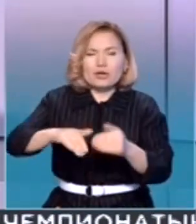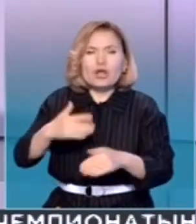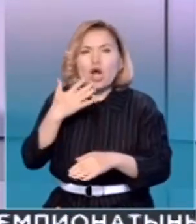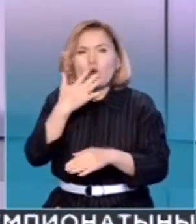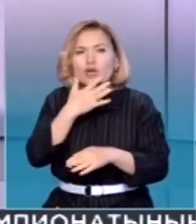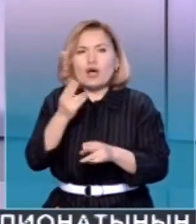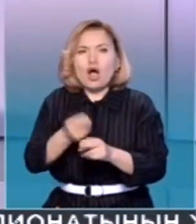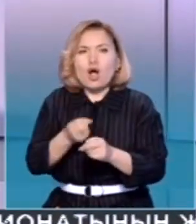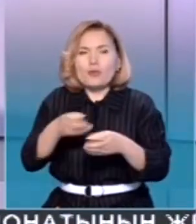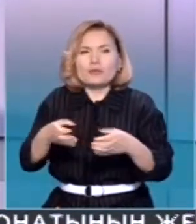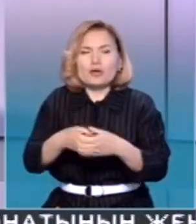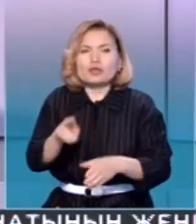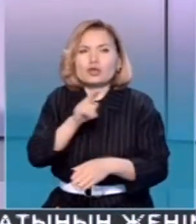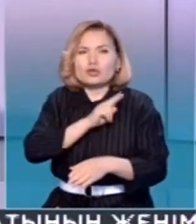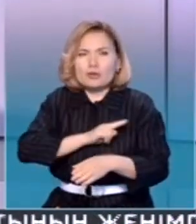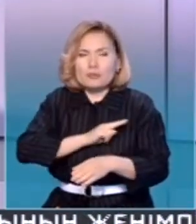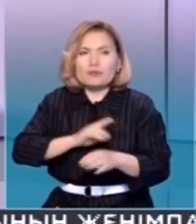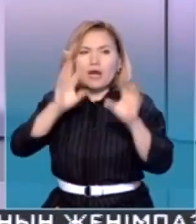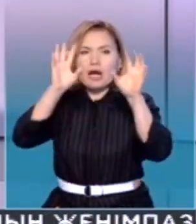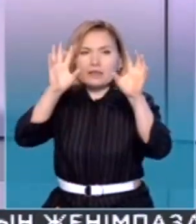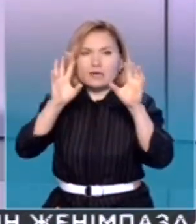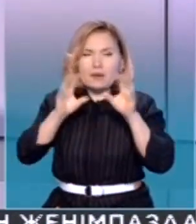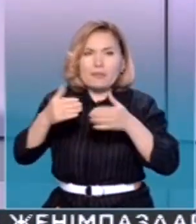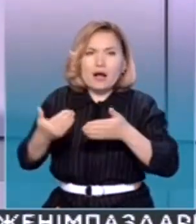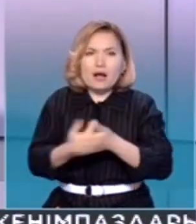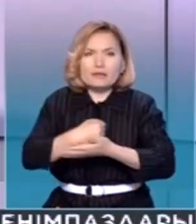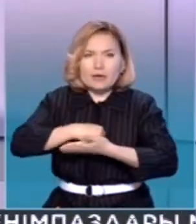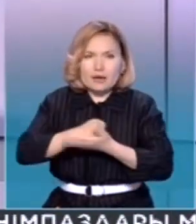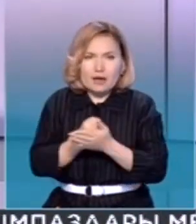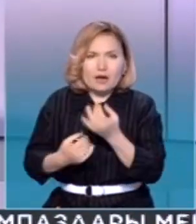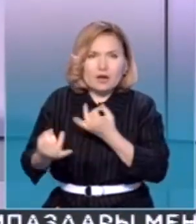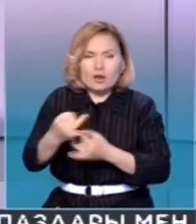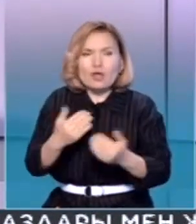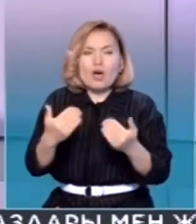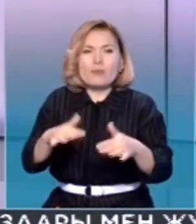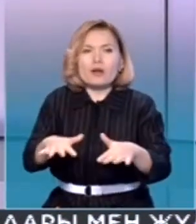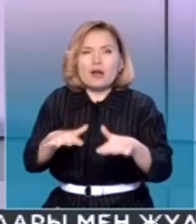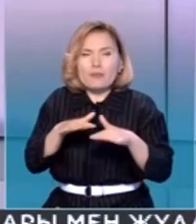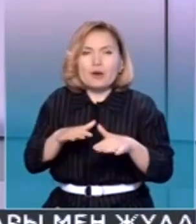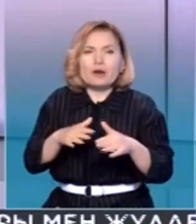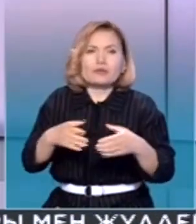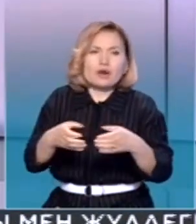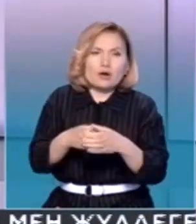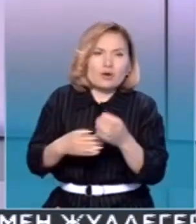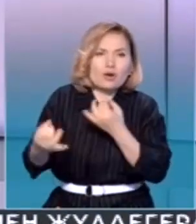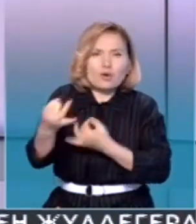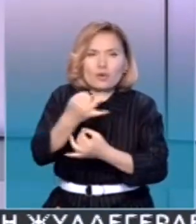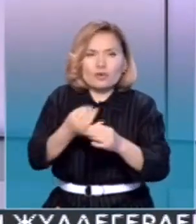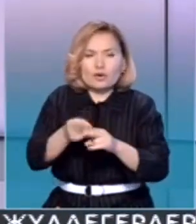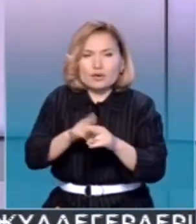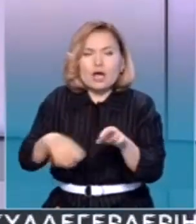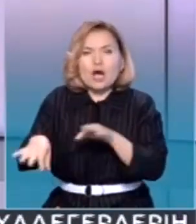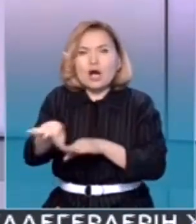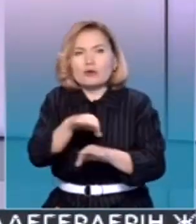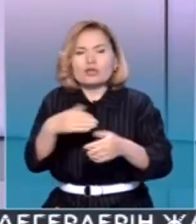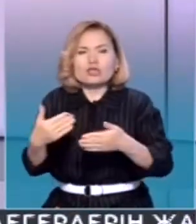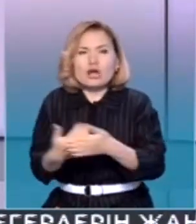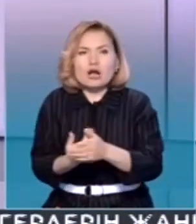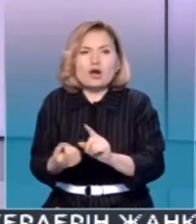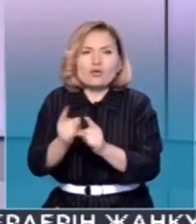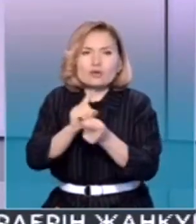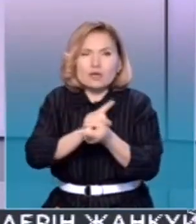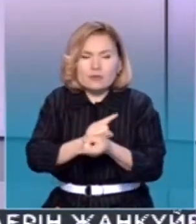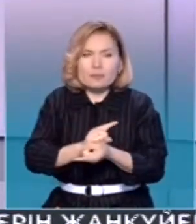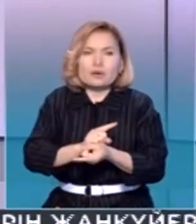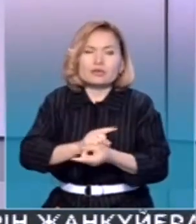ұлттық қауіпсіздік қызметінің жұмысына қатысты заң қайта қаралды. Құжат бүгін парламенттің төменгі палатасында таныстырылды. Жобадағы жаңа